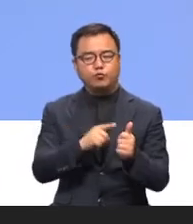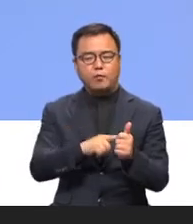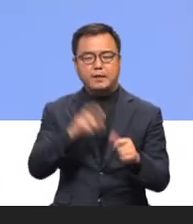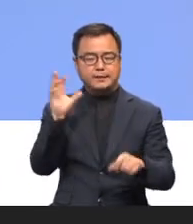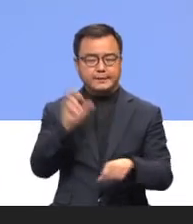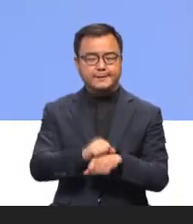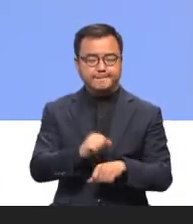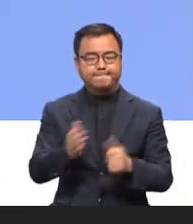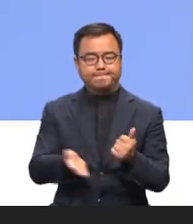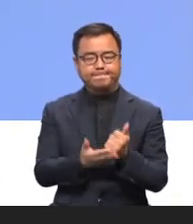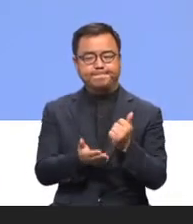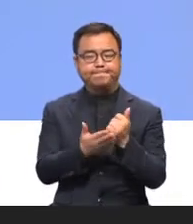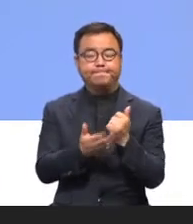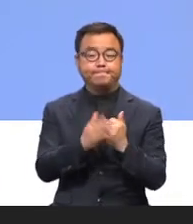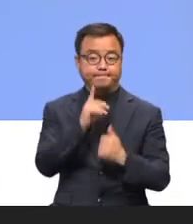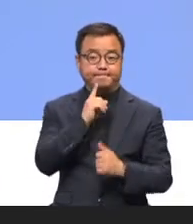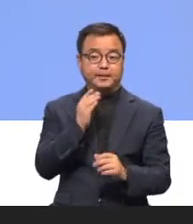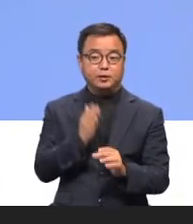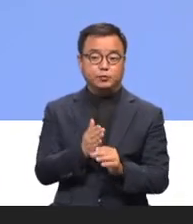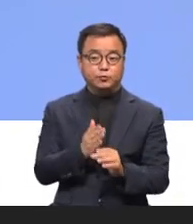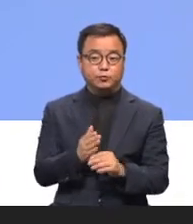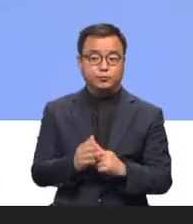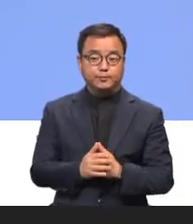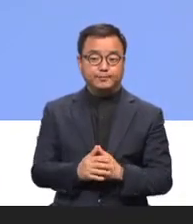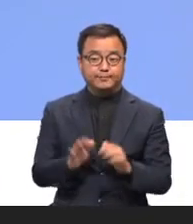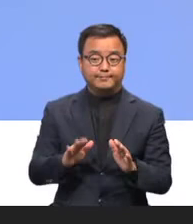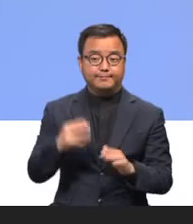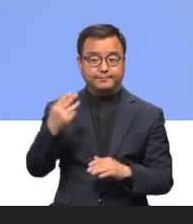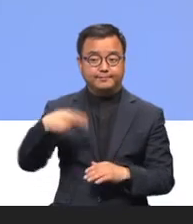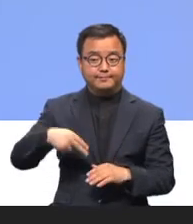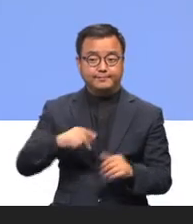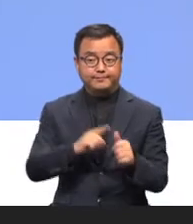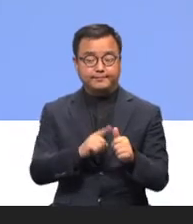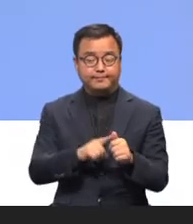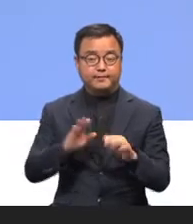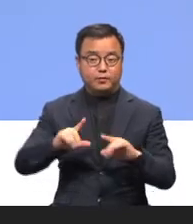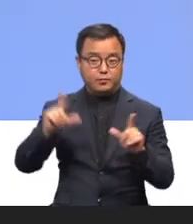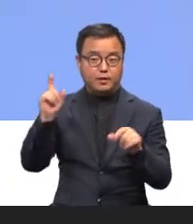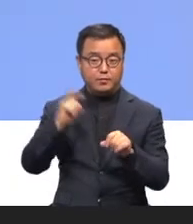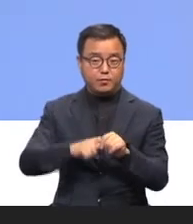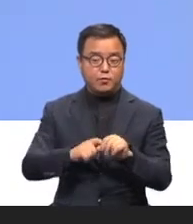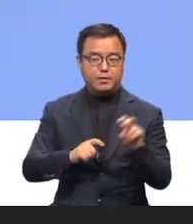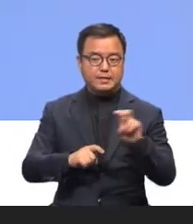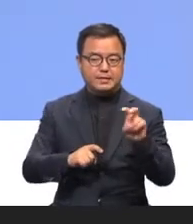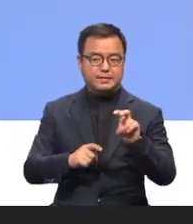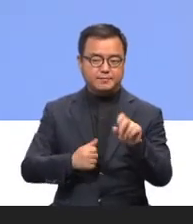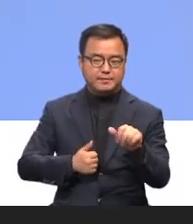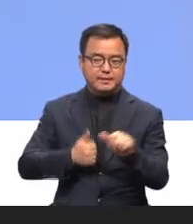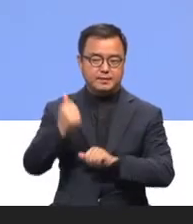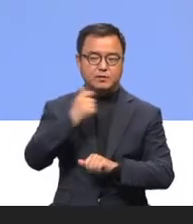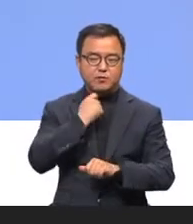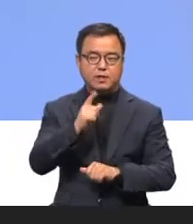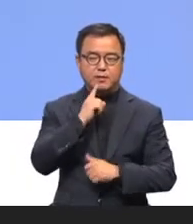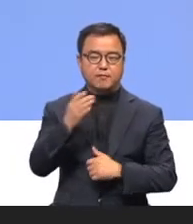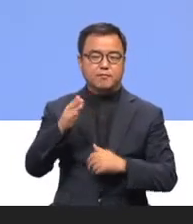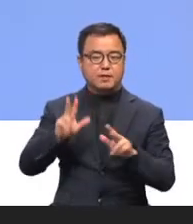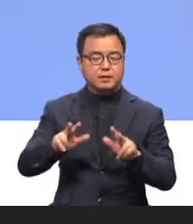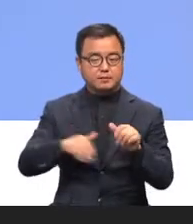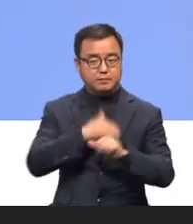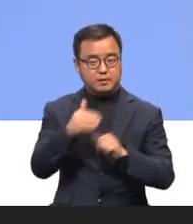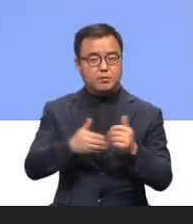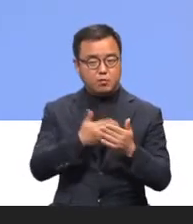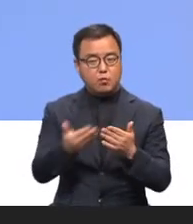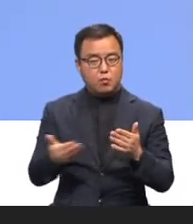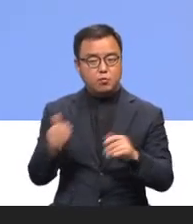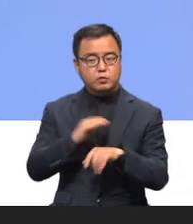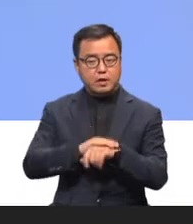대해서 칭찬을 아끼지 않고 있습니다. 뭐 류현진 선수 올해의 목표는 20승이라고 밝힌 바 있는데 지금까지는 네. 굉장히 순항하고